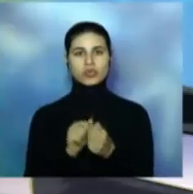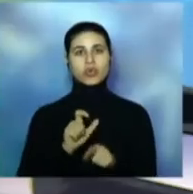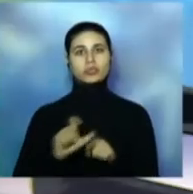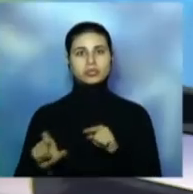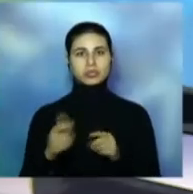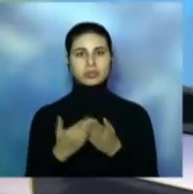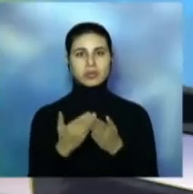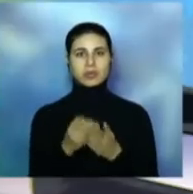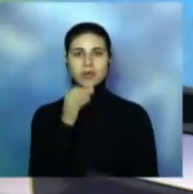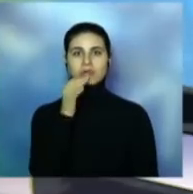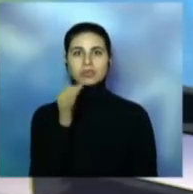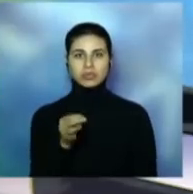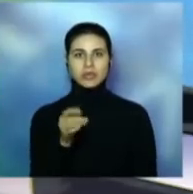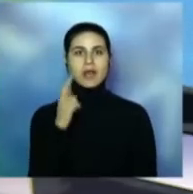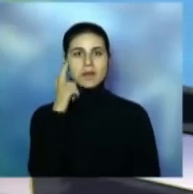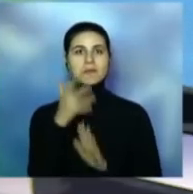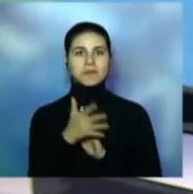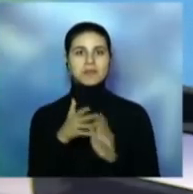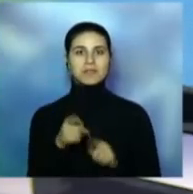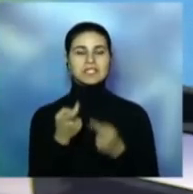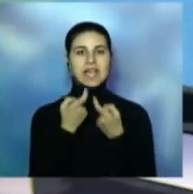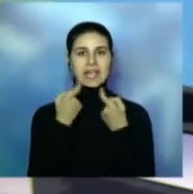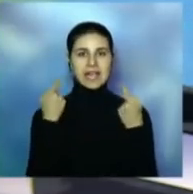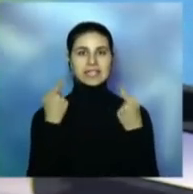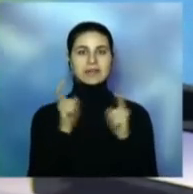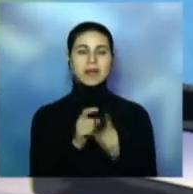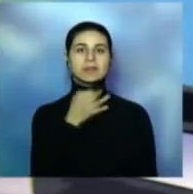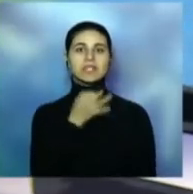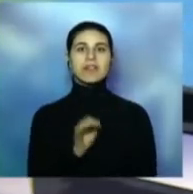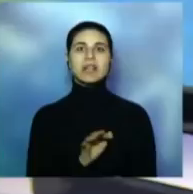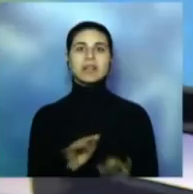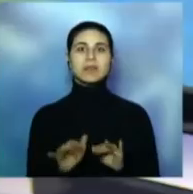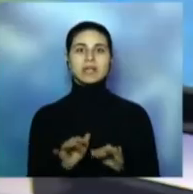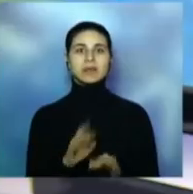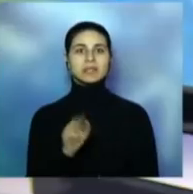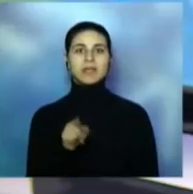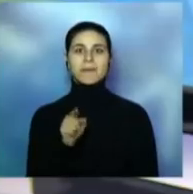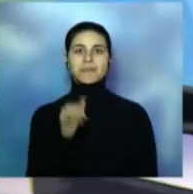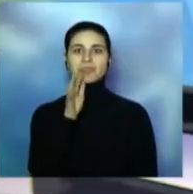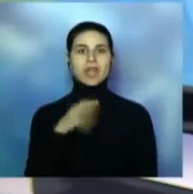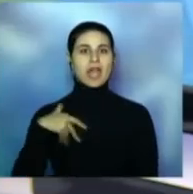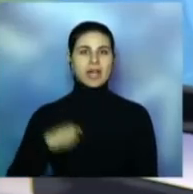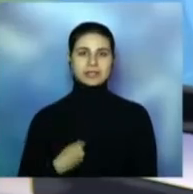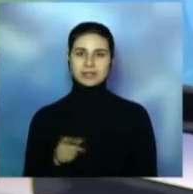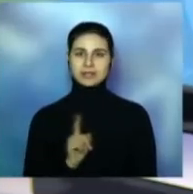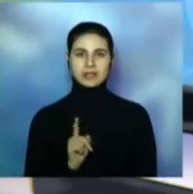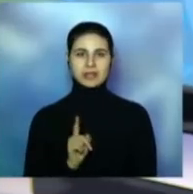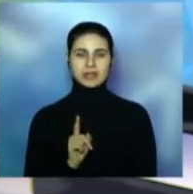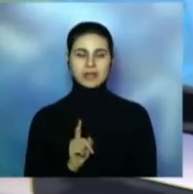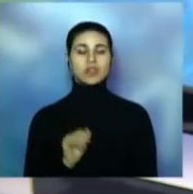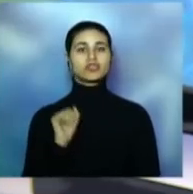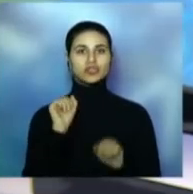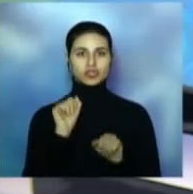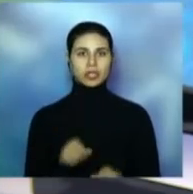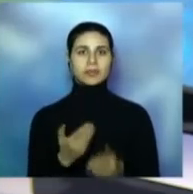უთხრა ტკბილად და მიხვდეს, რომ გაგეღიმა რაღაც მის საყვარელ ქმედებაზე და არ მიიღოს ეს როგორც გულში ტყვია და